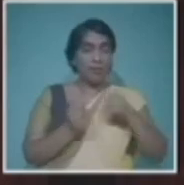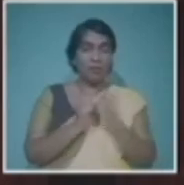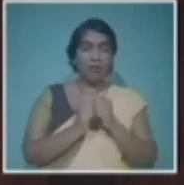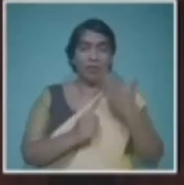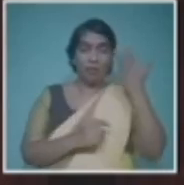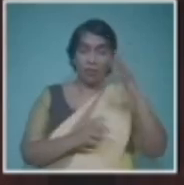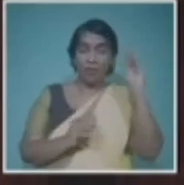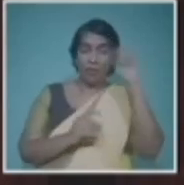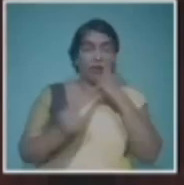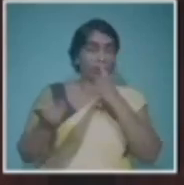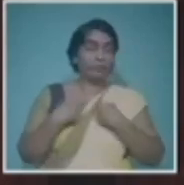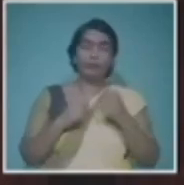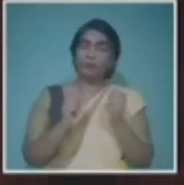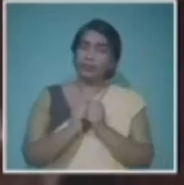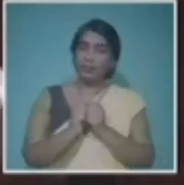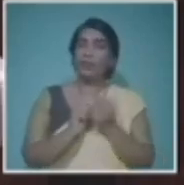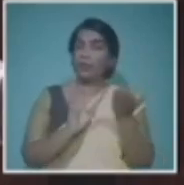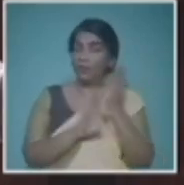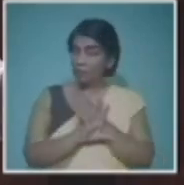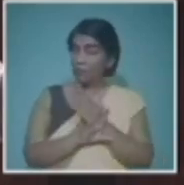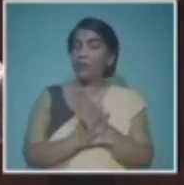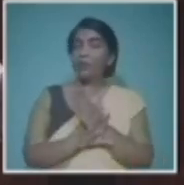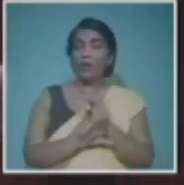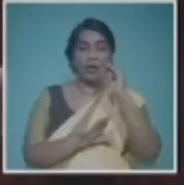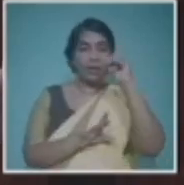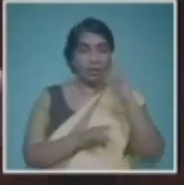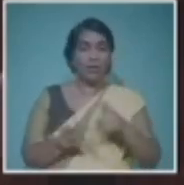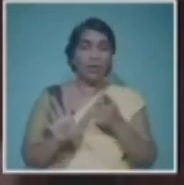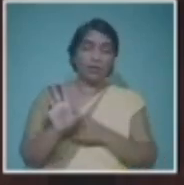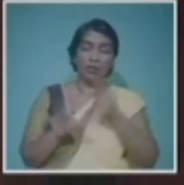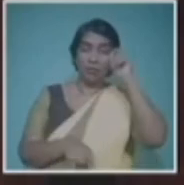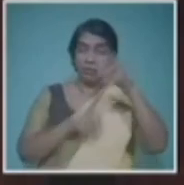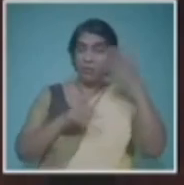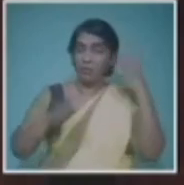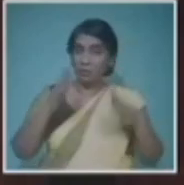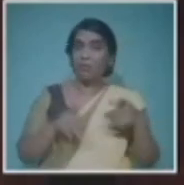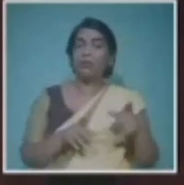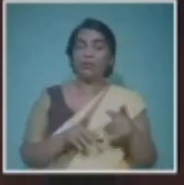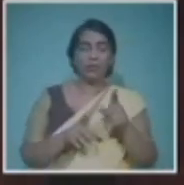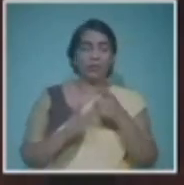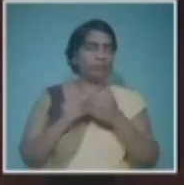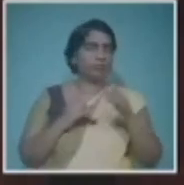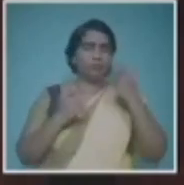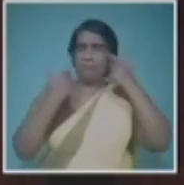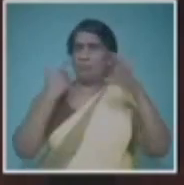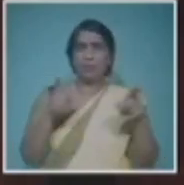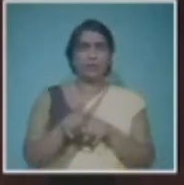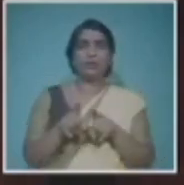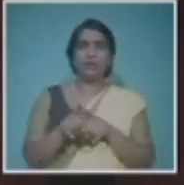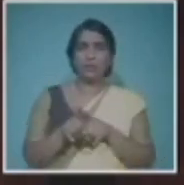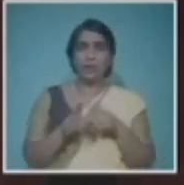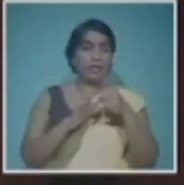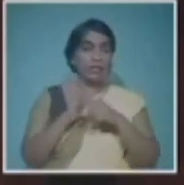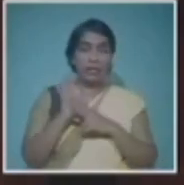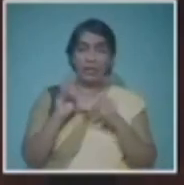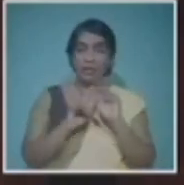වරෙන්තු අතේ තියාගෙන කටයුතු කරන වෙලාවේ එදා අර 60,000ක් තරුණ තරුණියන් මරණකොට ඒක සීමා මායිම් නැතුව ජේපීආ විතරක්